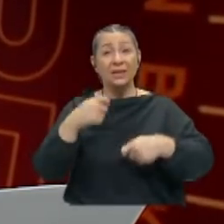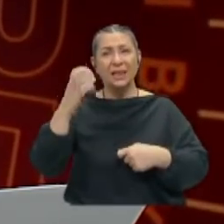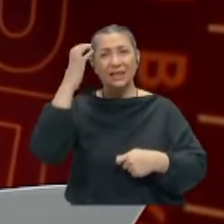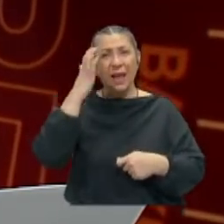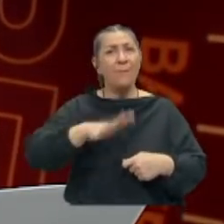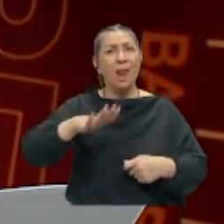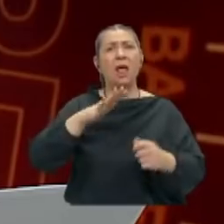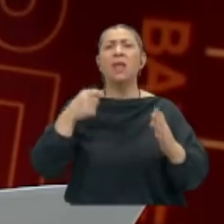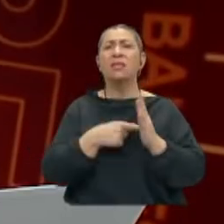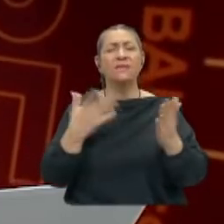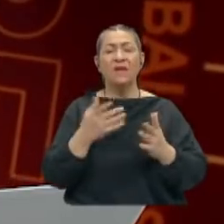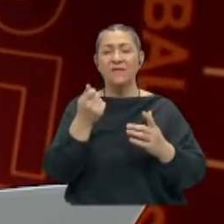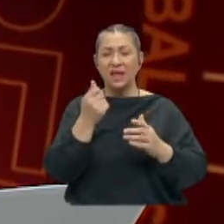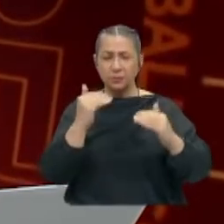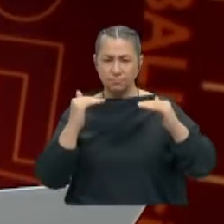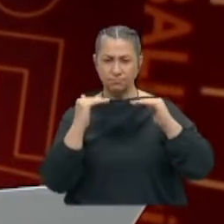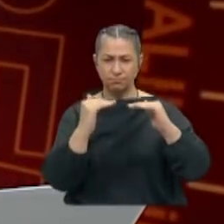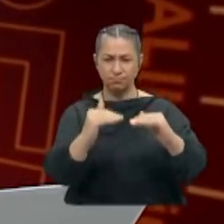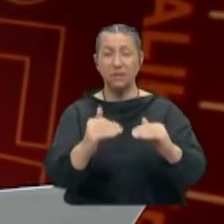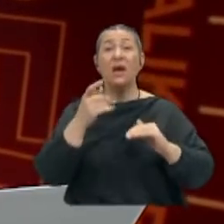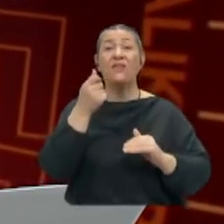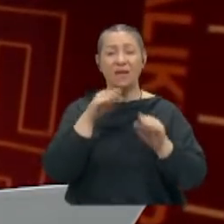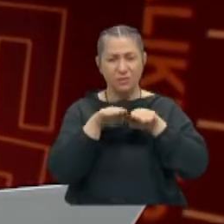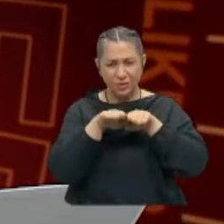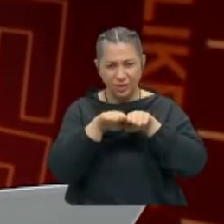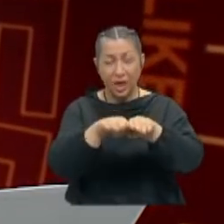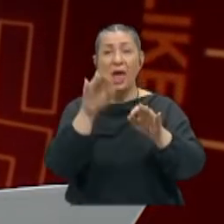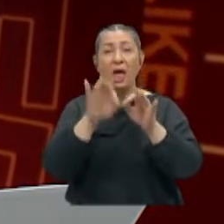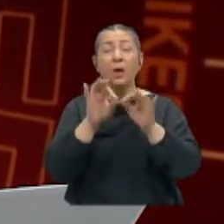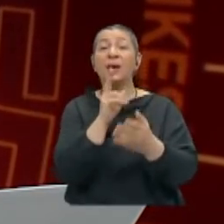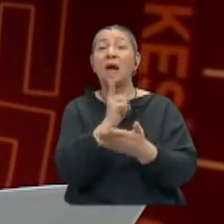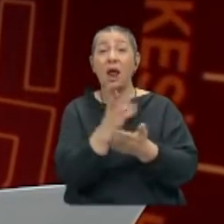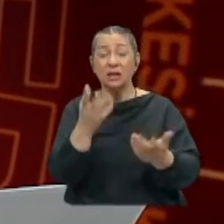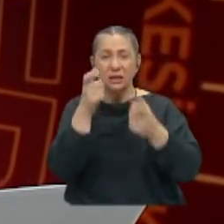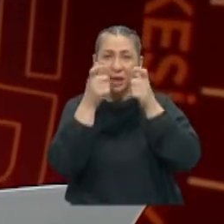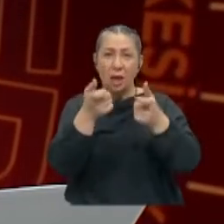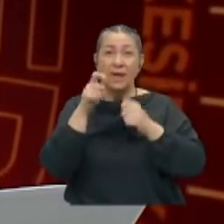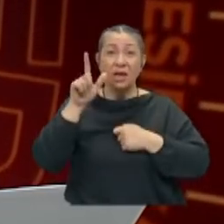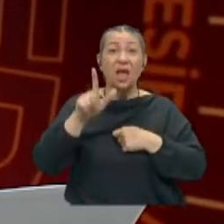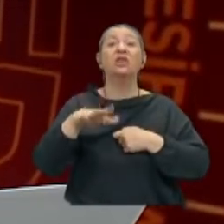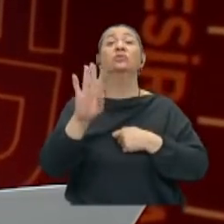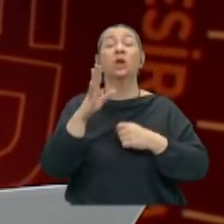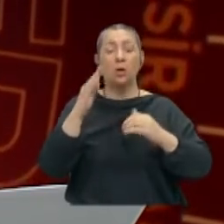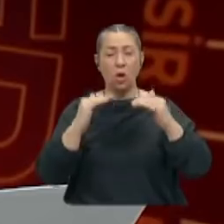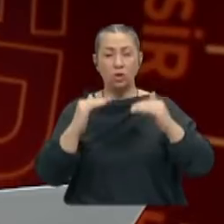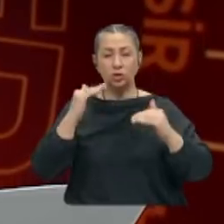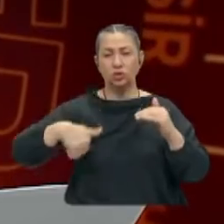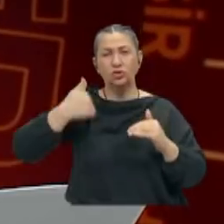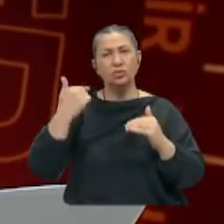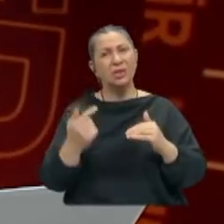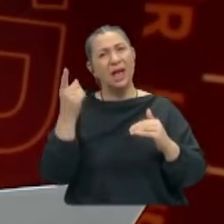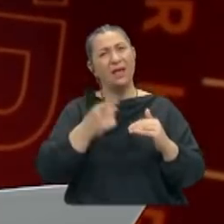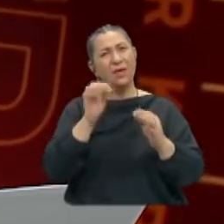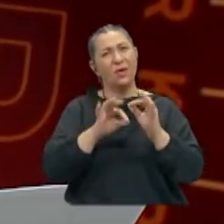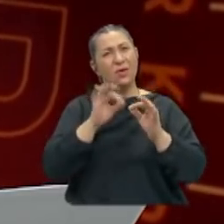temel amacı fiyat istikrarını sağlamaktır. Fiyat istikrarı ile ekonomik kararlarda dikkate almayı gerektirmeyecek ölçüde düşük bir enflasyon